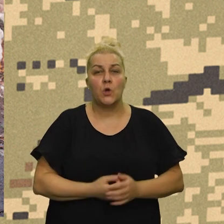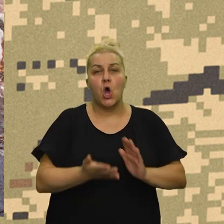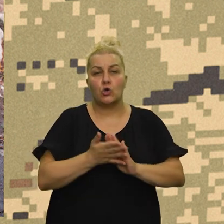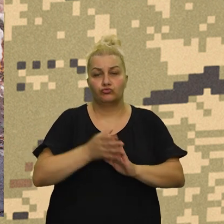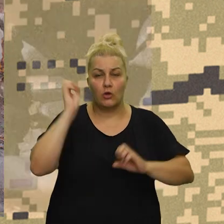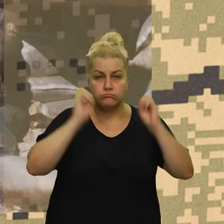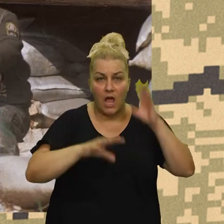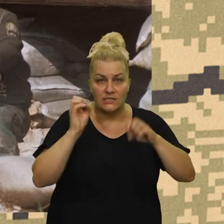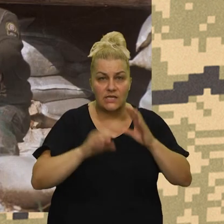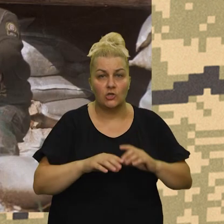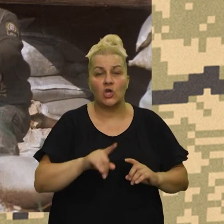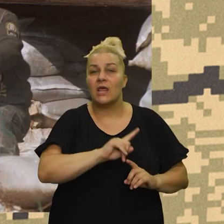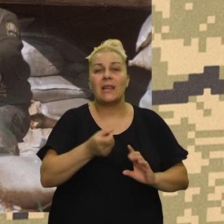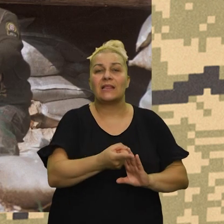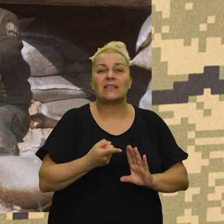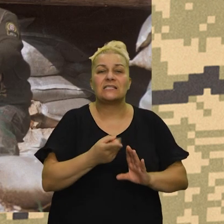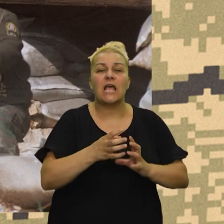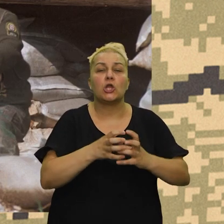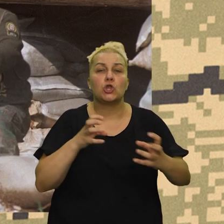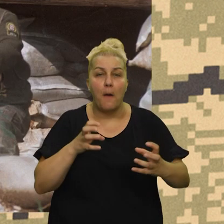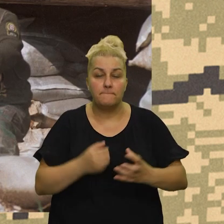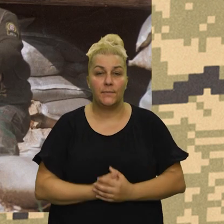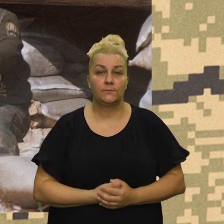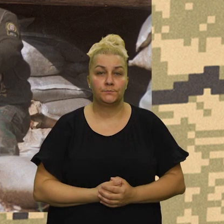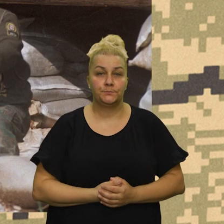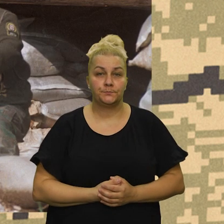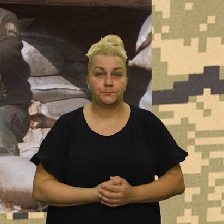ručni bacači, netrzanje topovi.